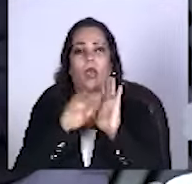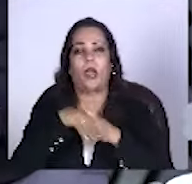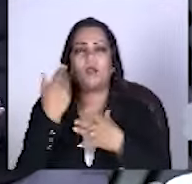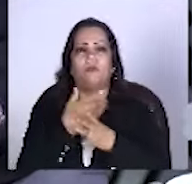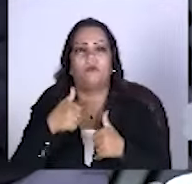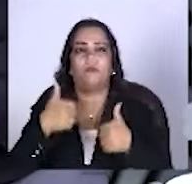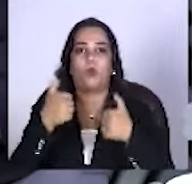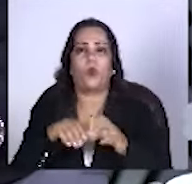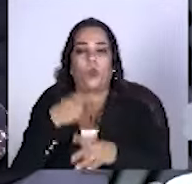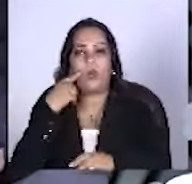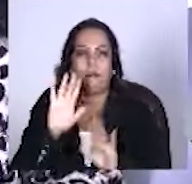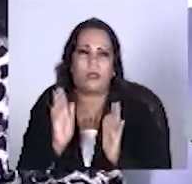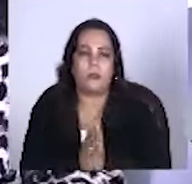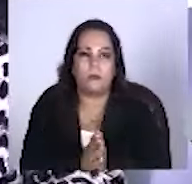الشهر في السجل المدري تمام